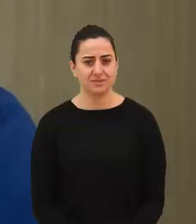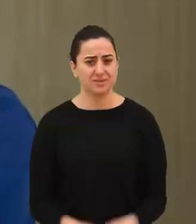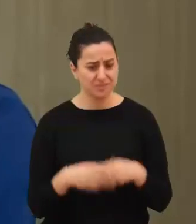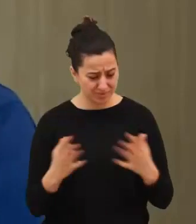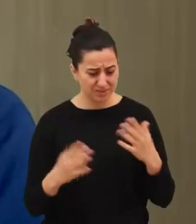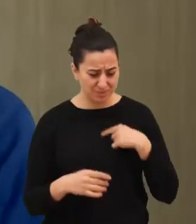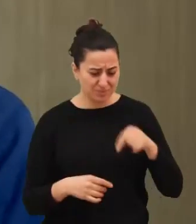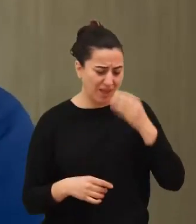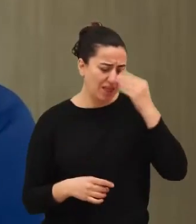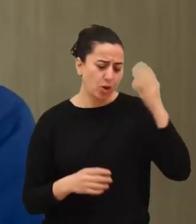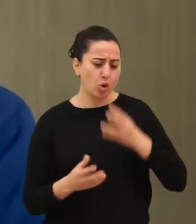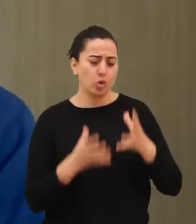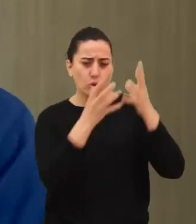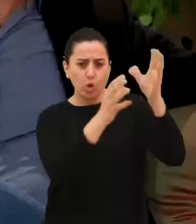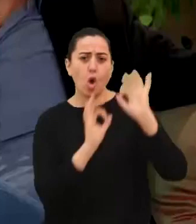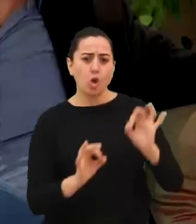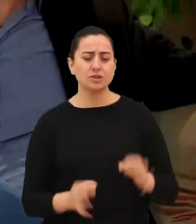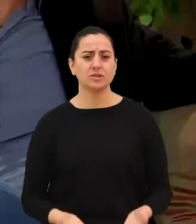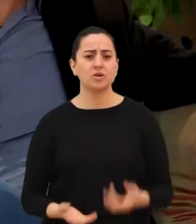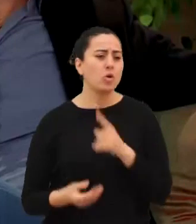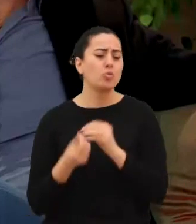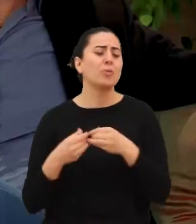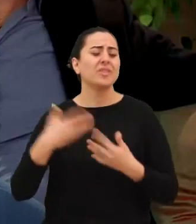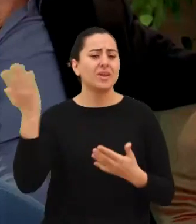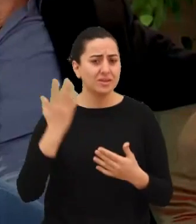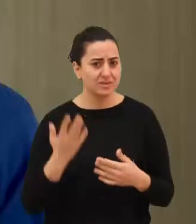Birazdan da hediyesini götüreceğim görürsünüz. O problem değil ki.